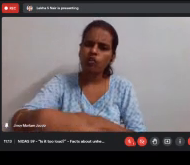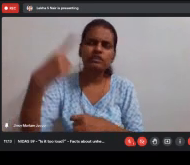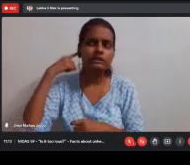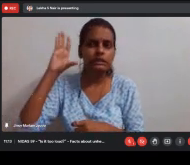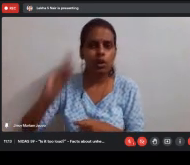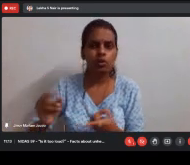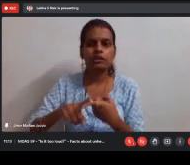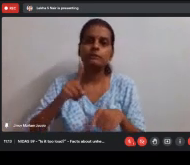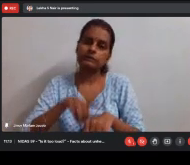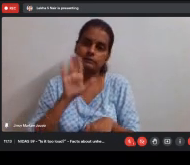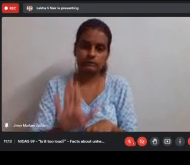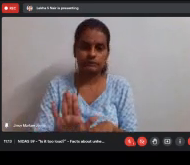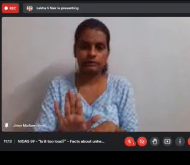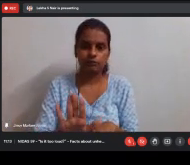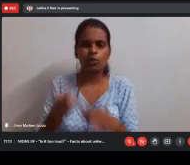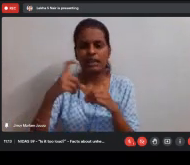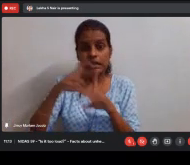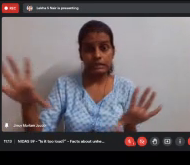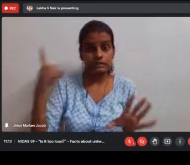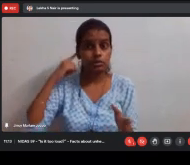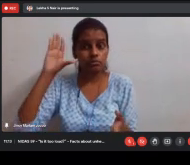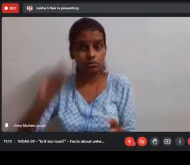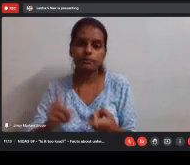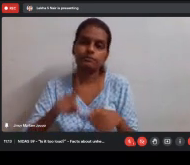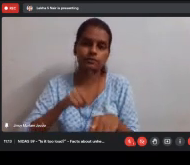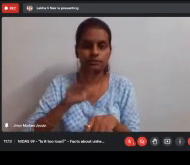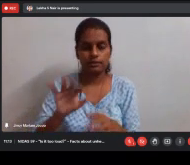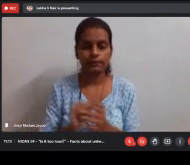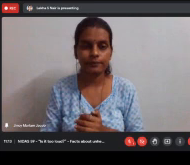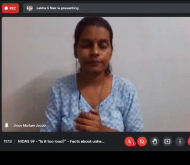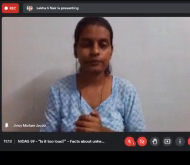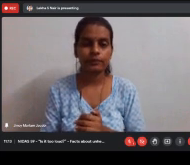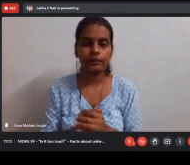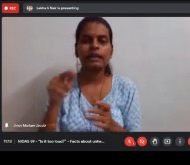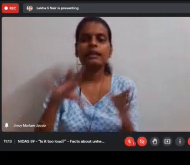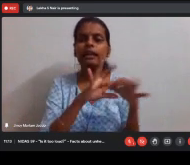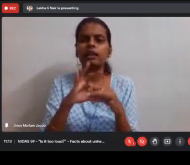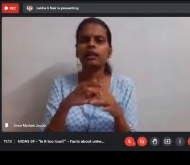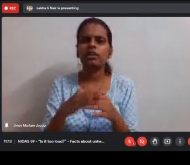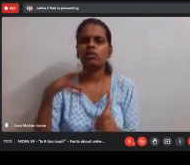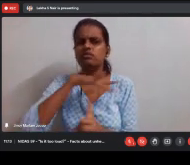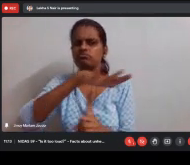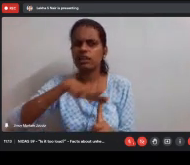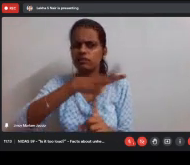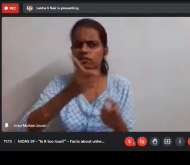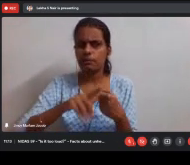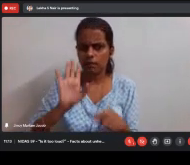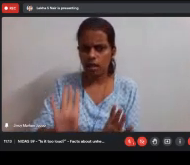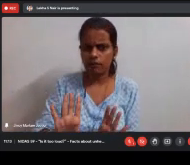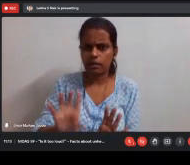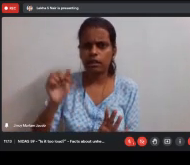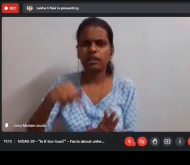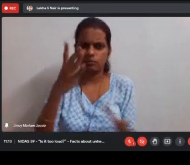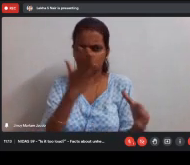നമുക്ക് ട്രാഫിക്കില് ജോലി ചെയ്യുന്ന ആളുകൾ, സ്ഥിരമായ ട്രാഫിക് ജോലി ചെയ്യുന്ന ആളുകൾ, ഈ സ്ഥലങ്ങളൊക്കെ എന്ന് പറയുന്നത് ആവർത്തിച്ച്